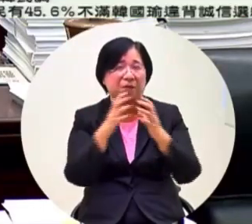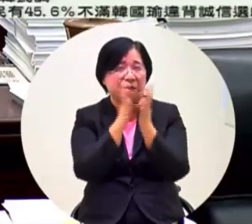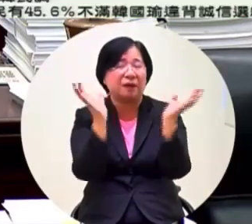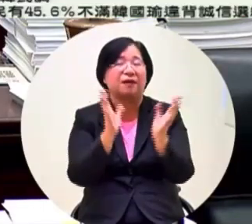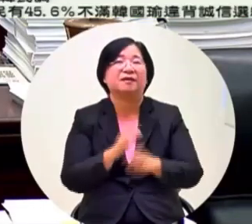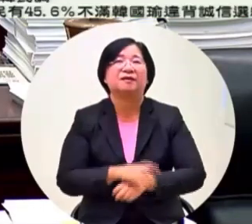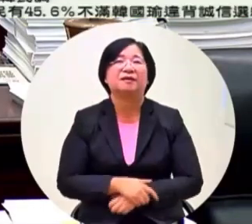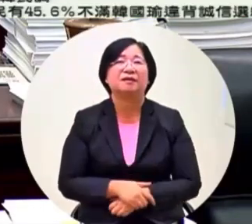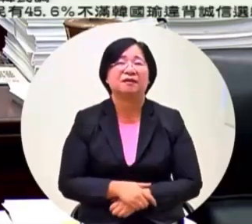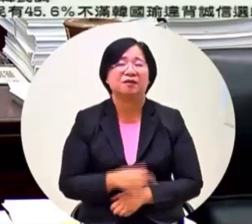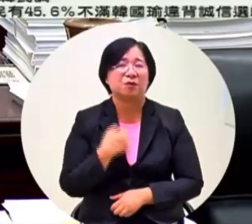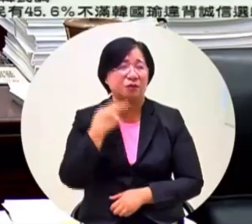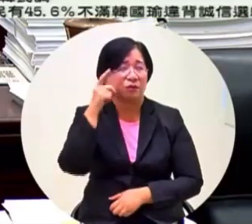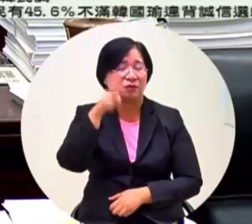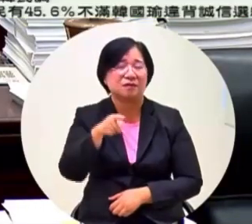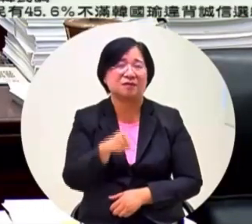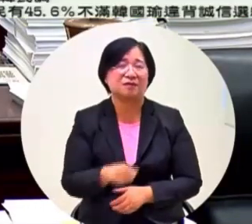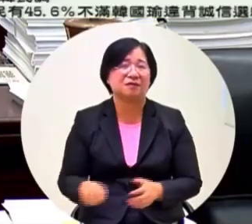得说，这是史上